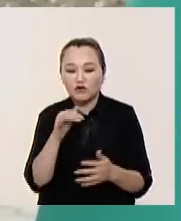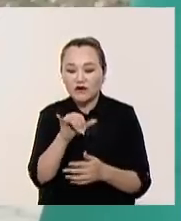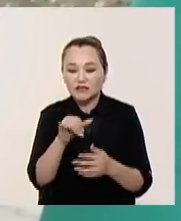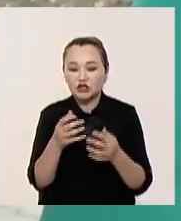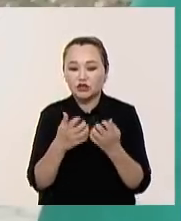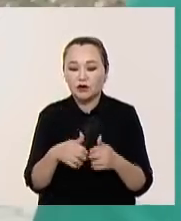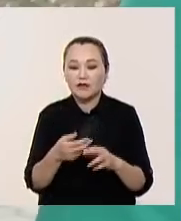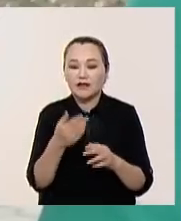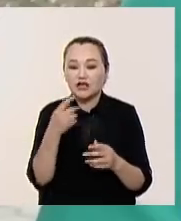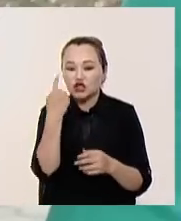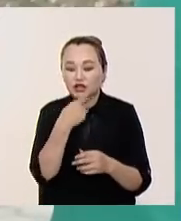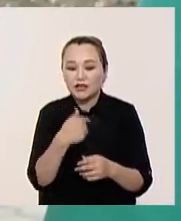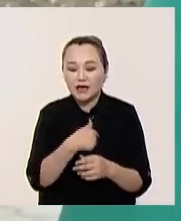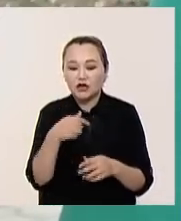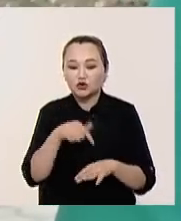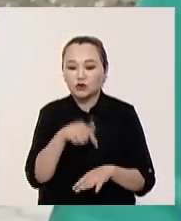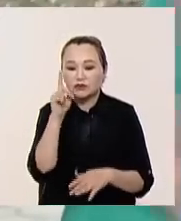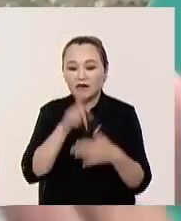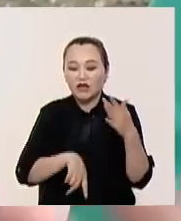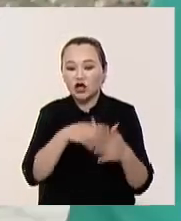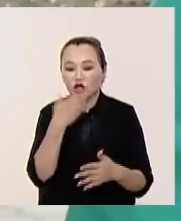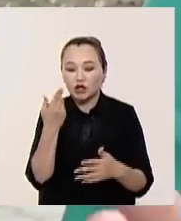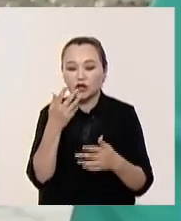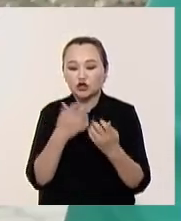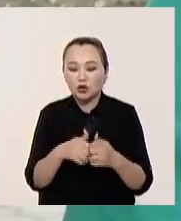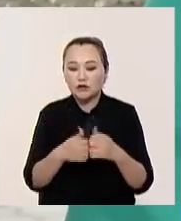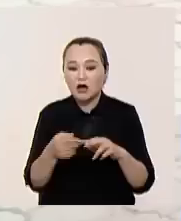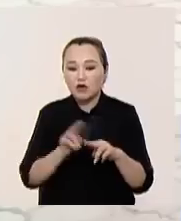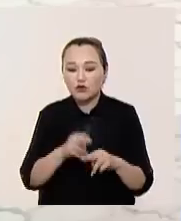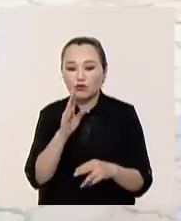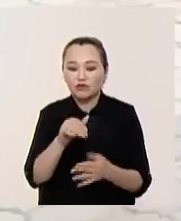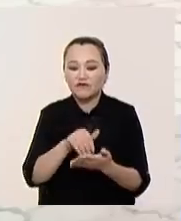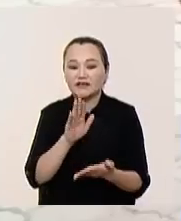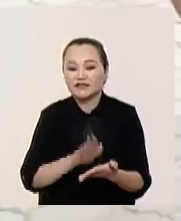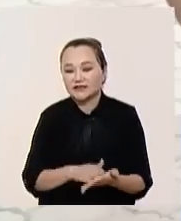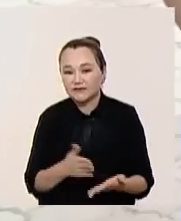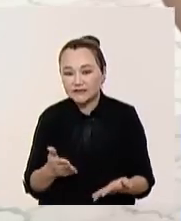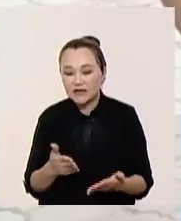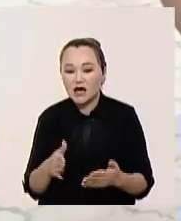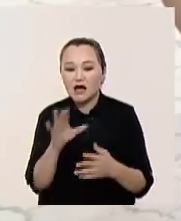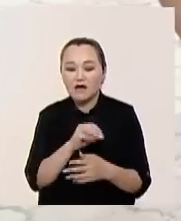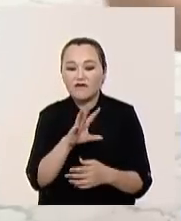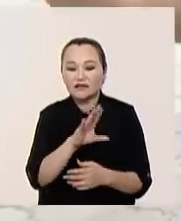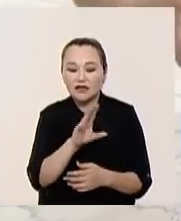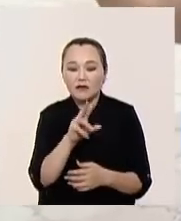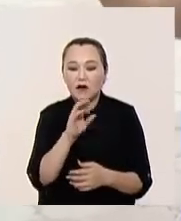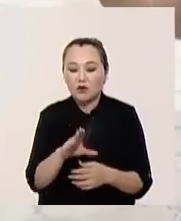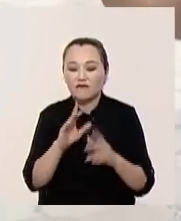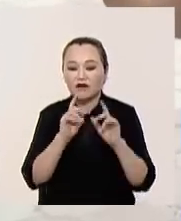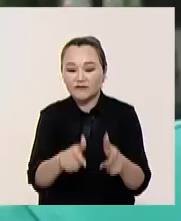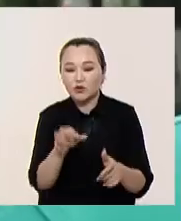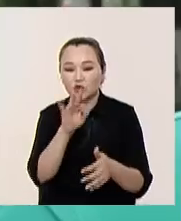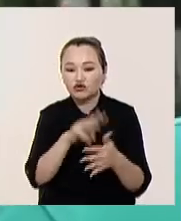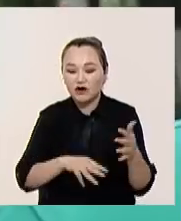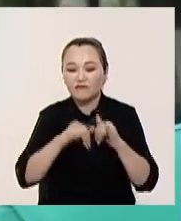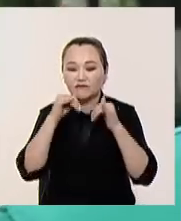Поэтому лично я, например, не испытываю никакого доверия, да, к тем счетчикам, которые будут фиксировать. По словам Василия Климакова, квитанции о штрафах